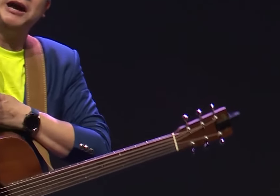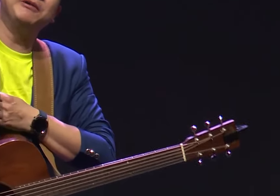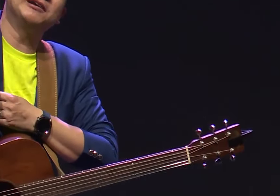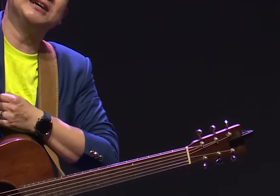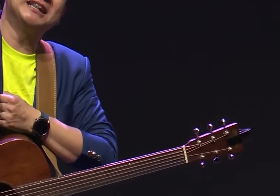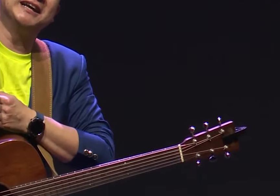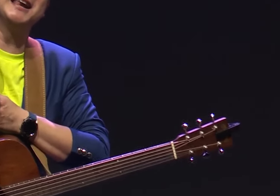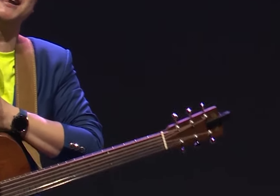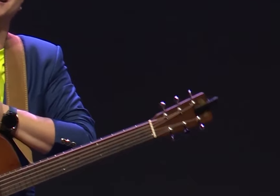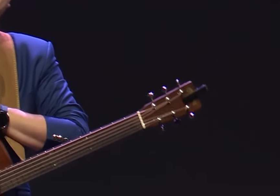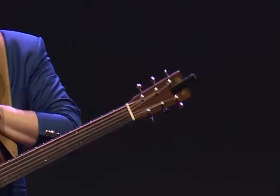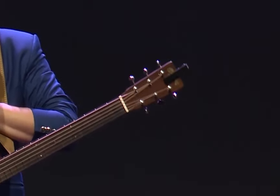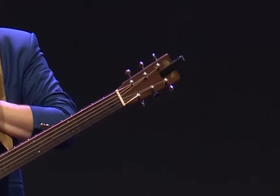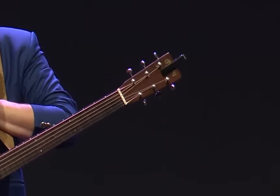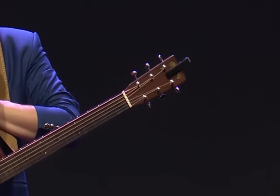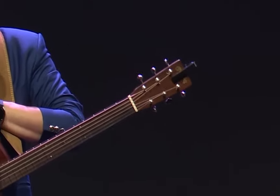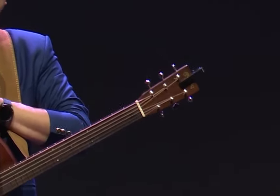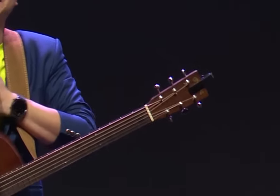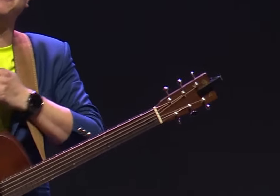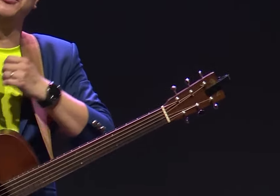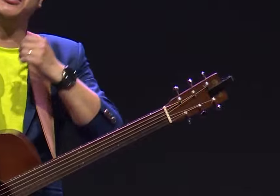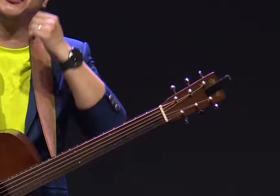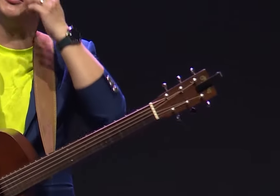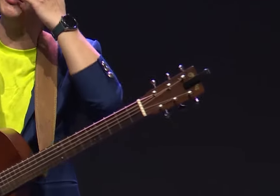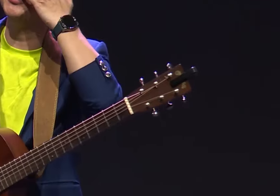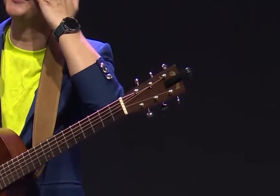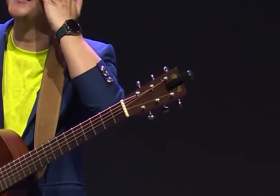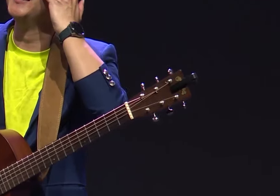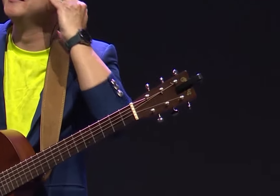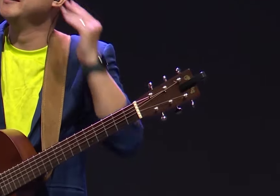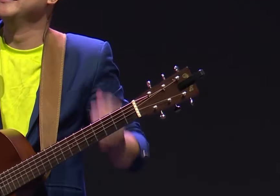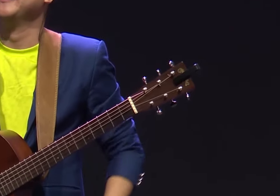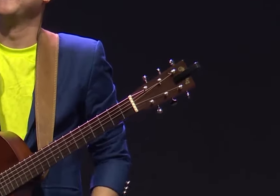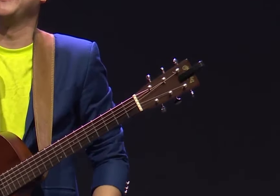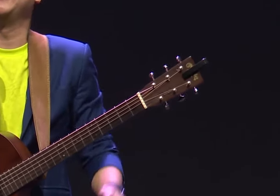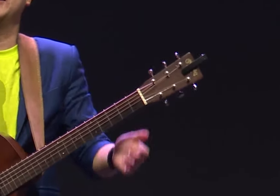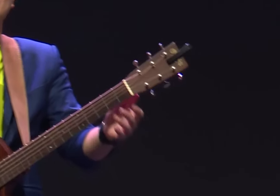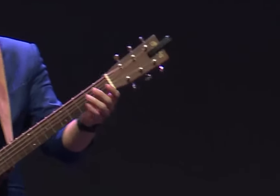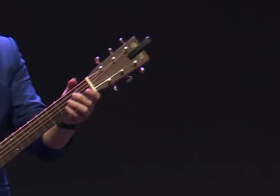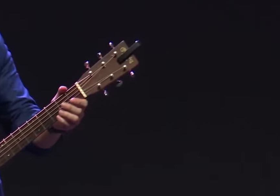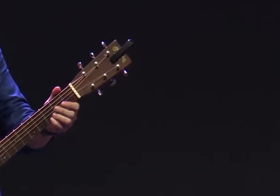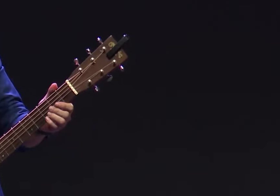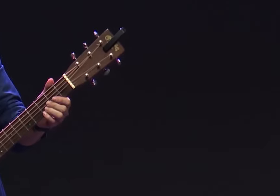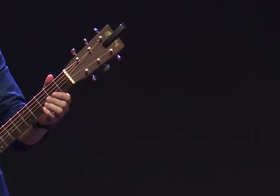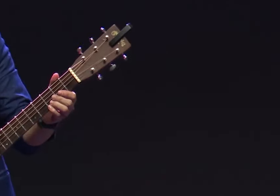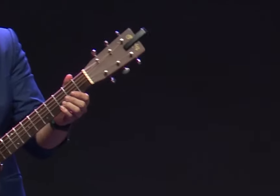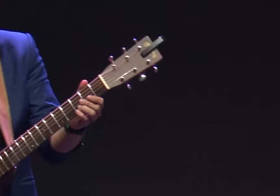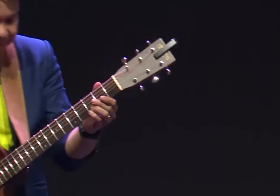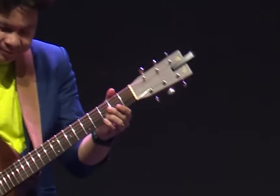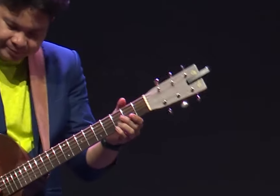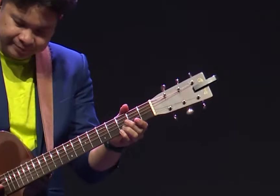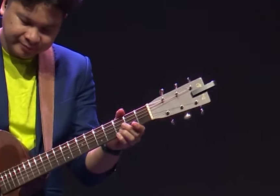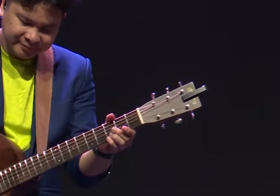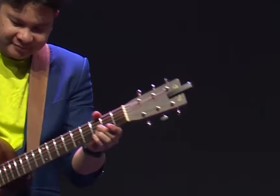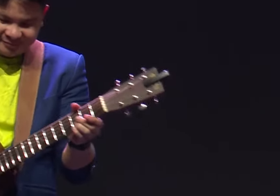kau beri kami kekuatan. Kami mengasihimu Yesus. Thank you God.